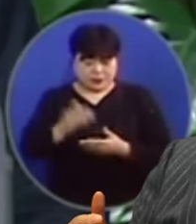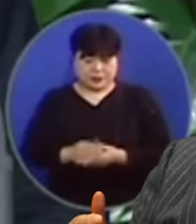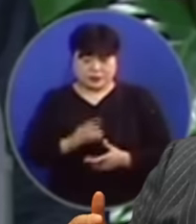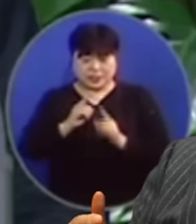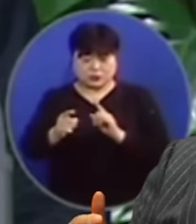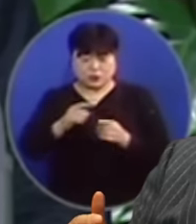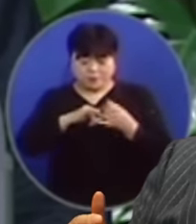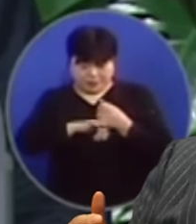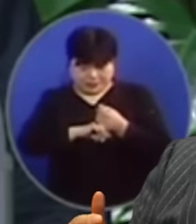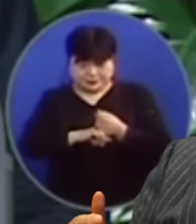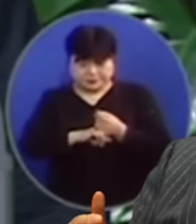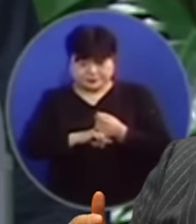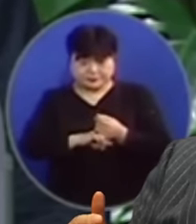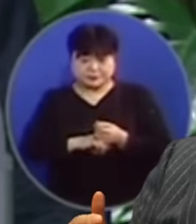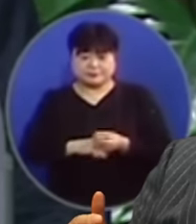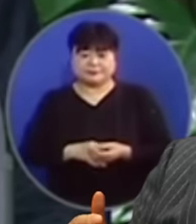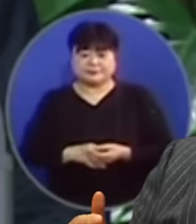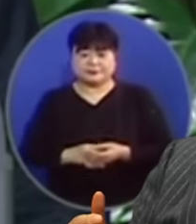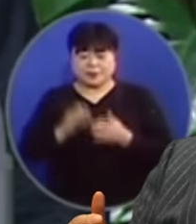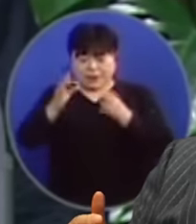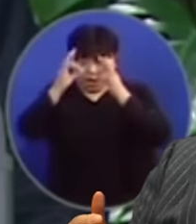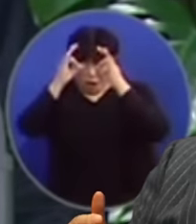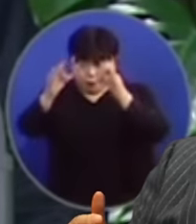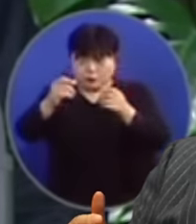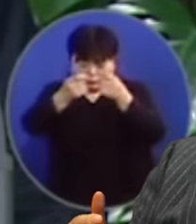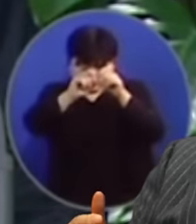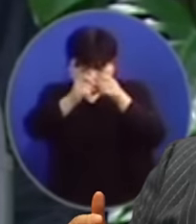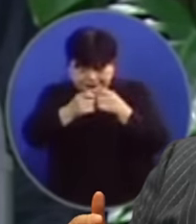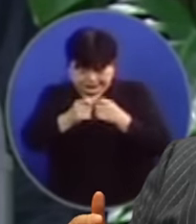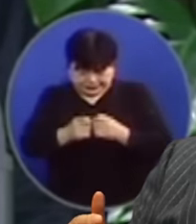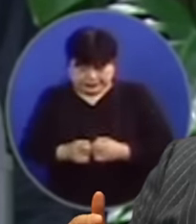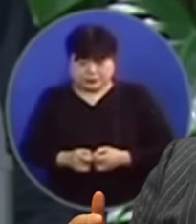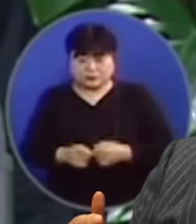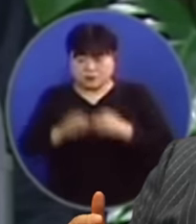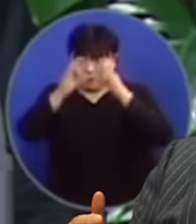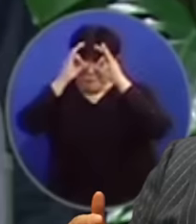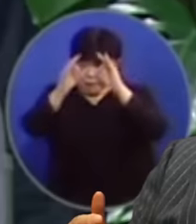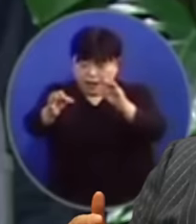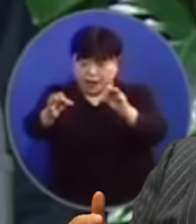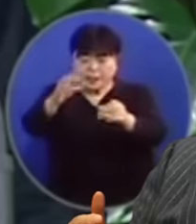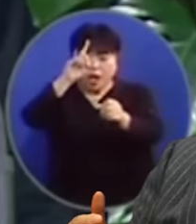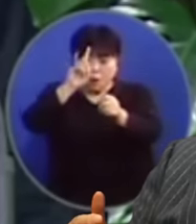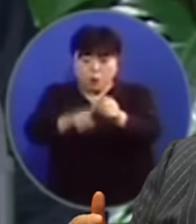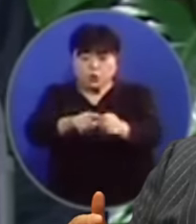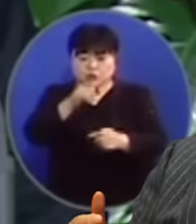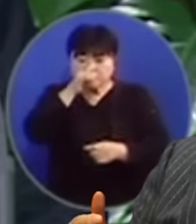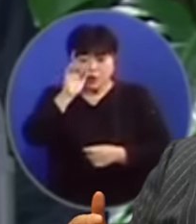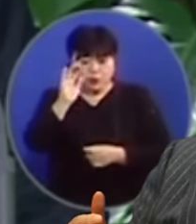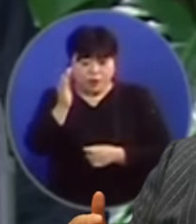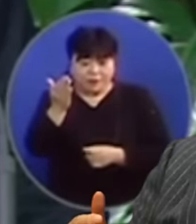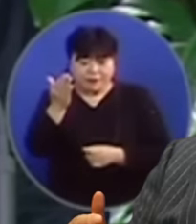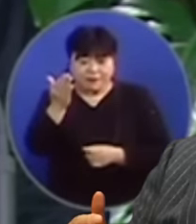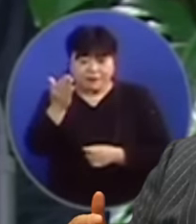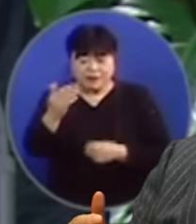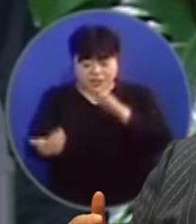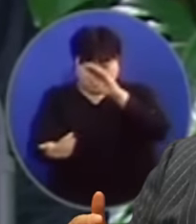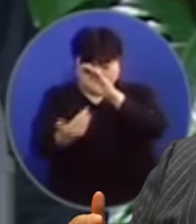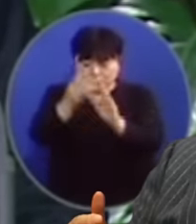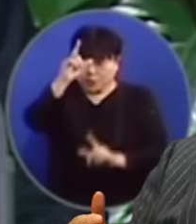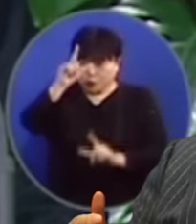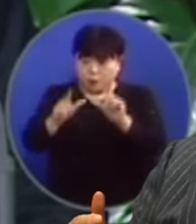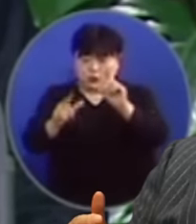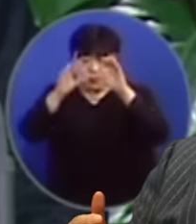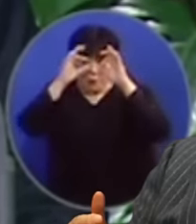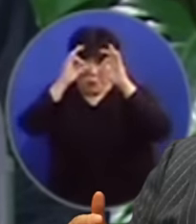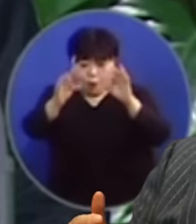약속의 말씀은 일반적인 약속이지만은 바라는 것은 구체적인 목적이 있어야 되는 것입니다. 이루어진 모습을